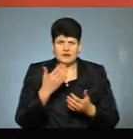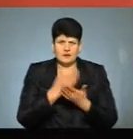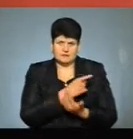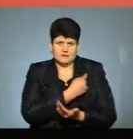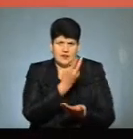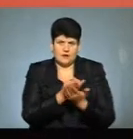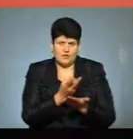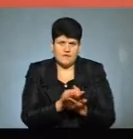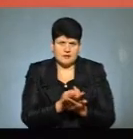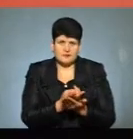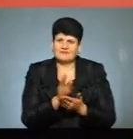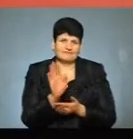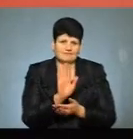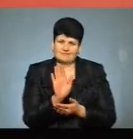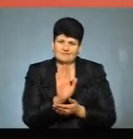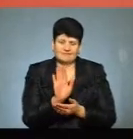лікуванні?